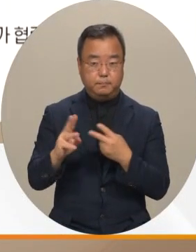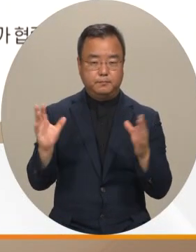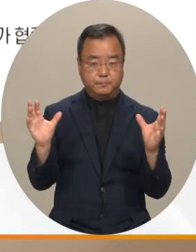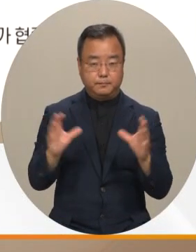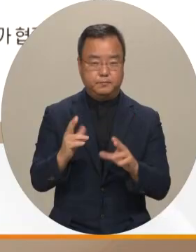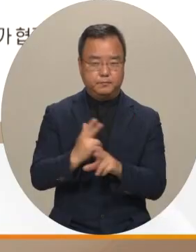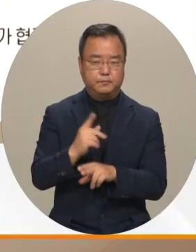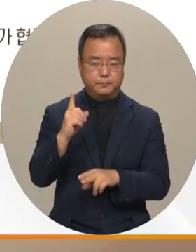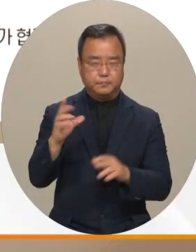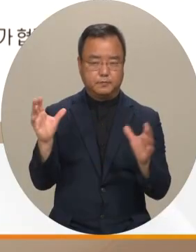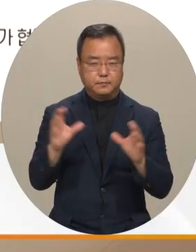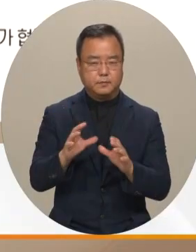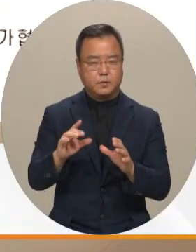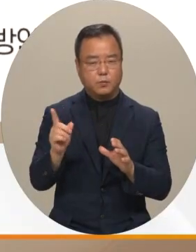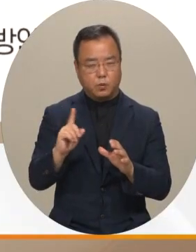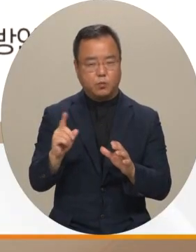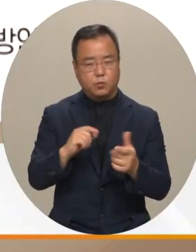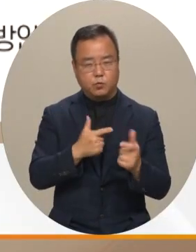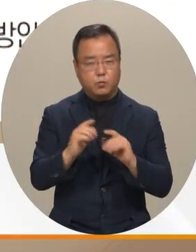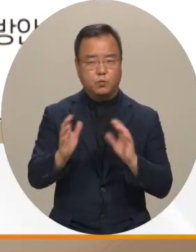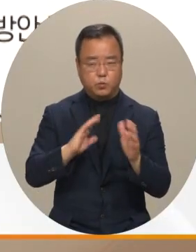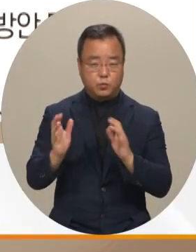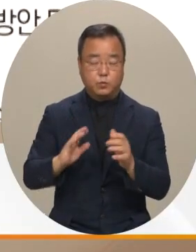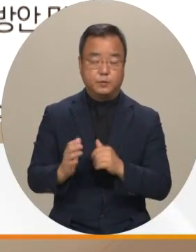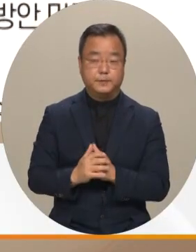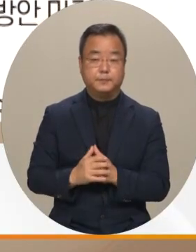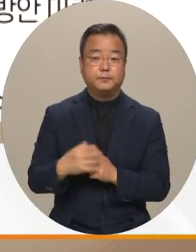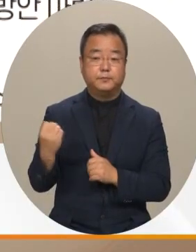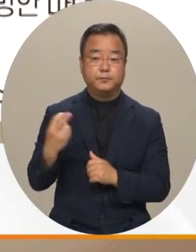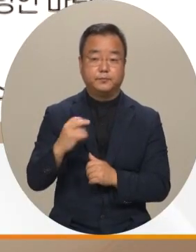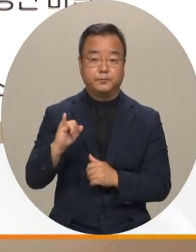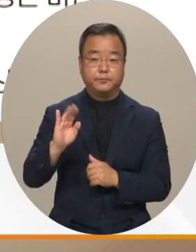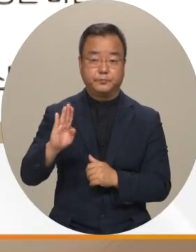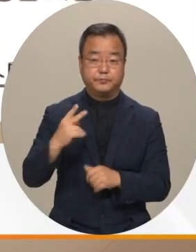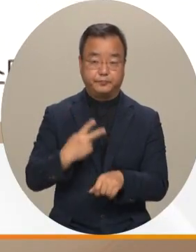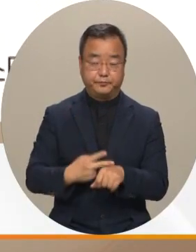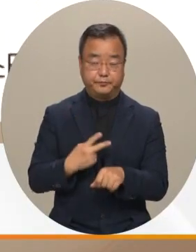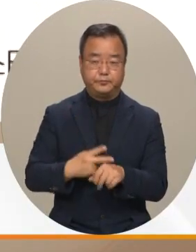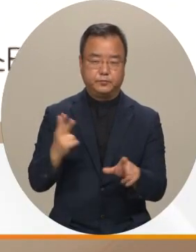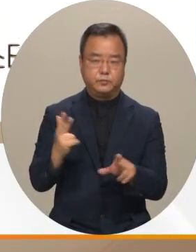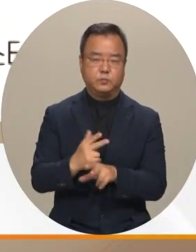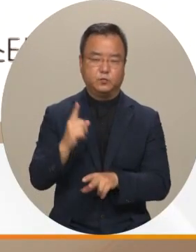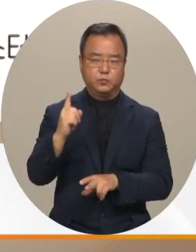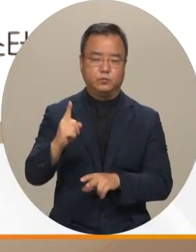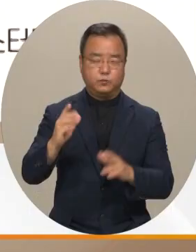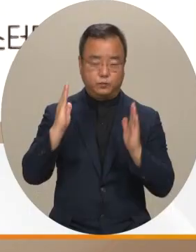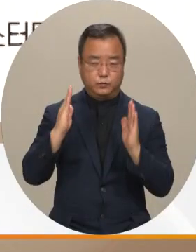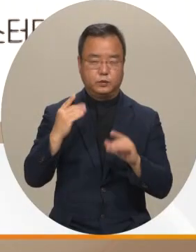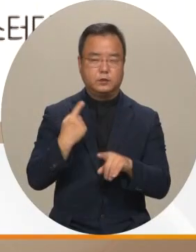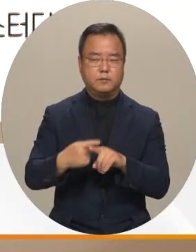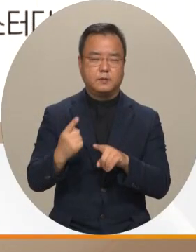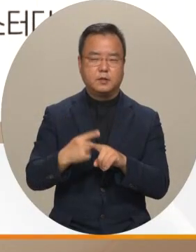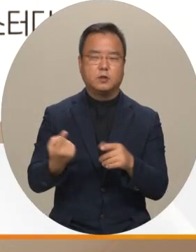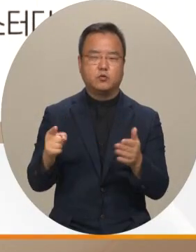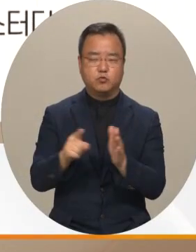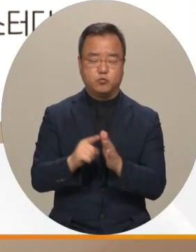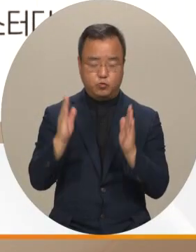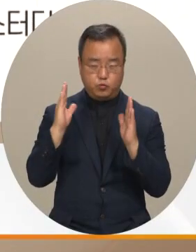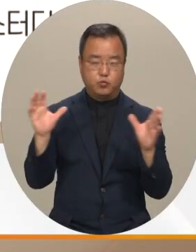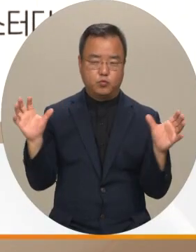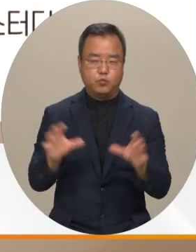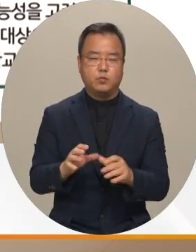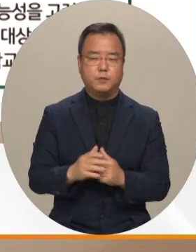교류를 어떻게 할지 논의하는 시간을 갖고요 또 IB 교사 전체가 일주일에 한번 수업과 평가에 대해 스터디를 하기도